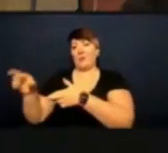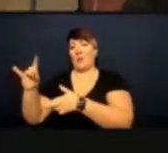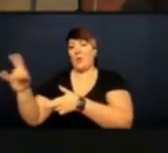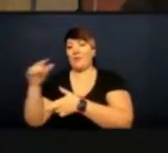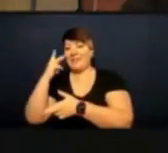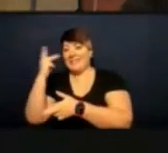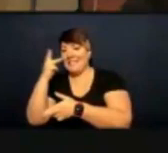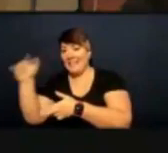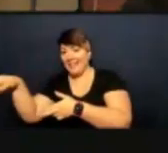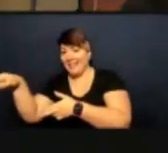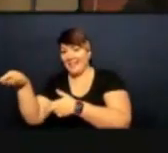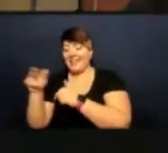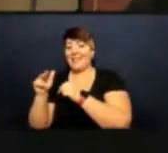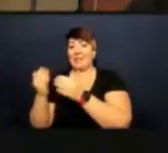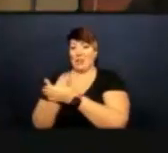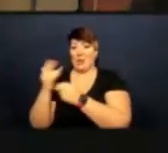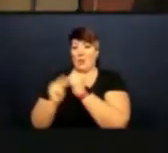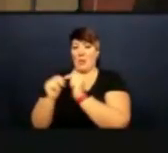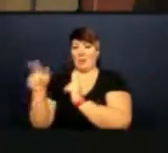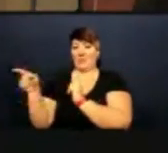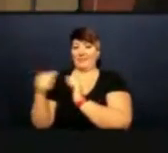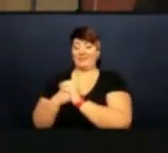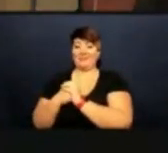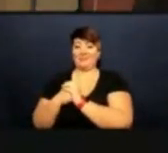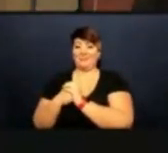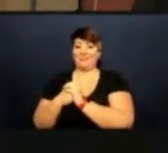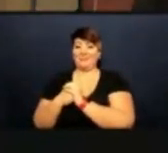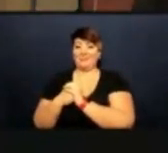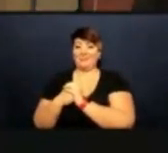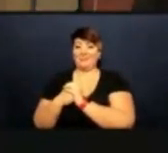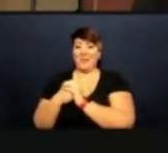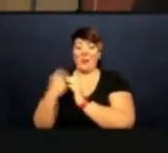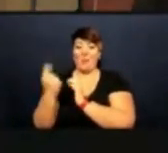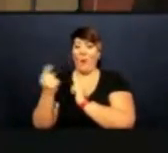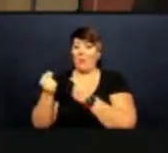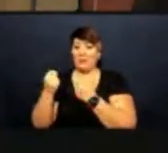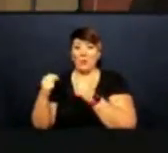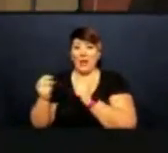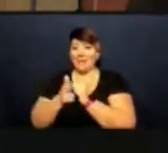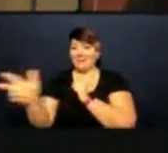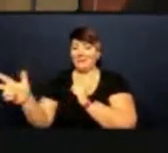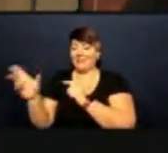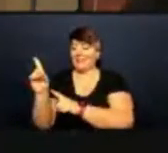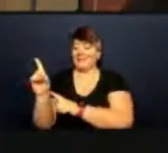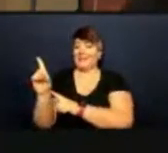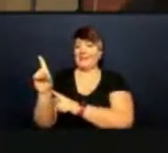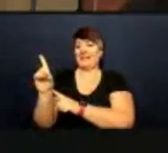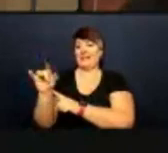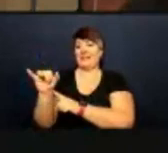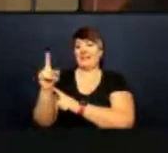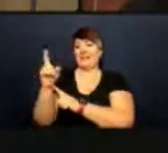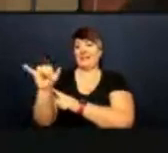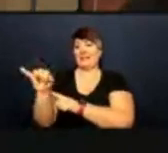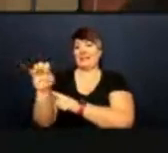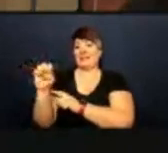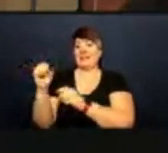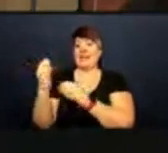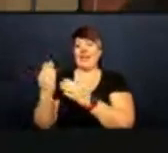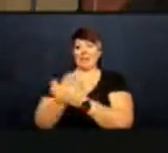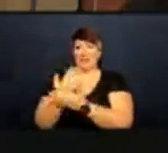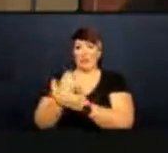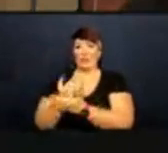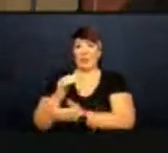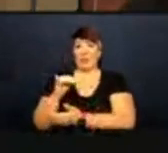wanafunzi wetu wataweza kupitia mabadiliko mbalimbali. Kwa hivyo tunapozungumzia swala la majengo,